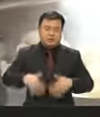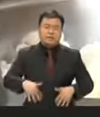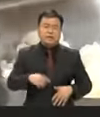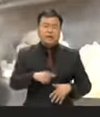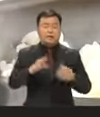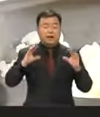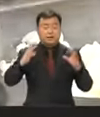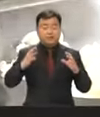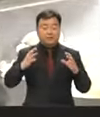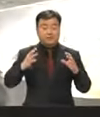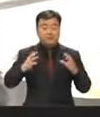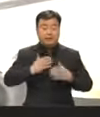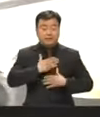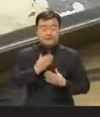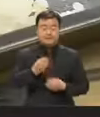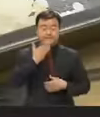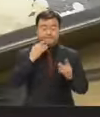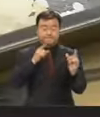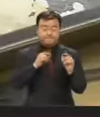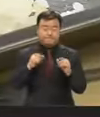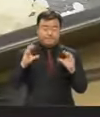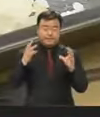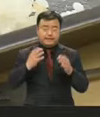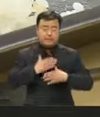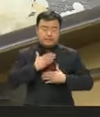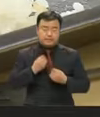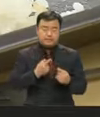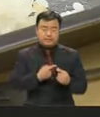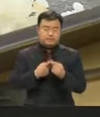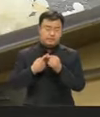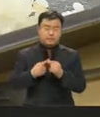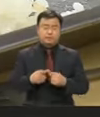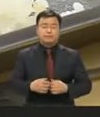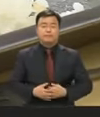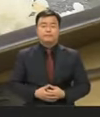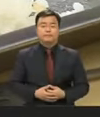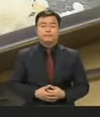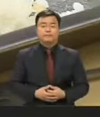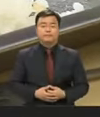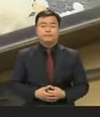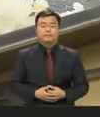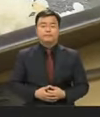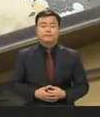안전한 먹거리는 아이 안전의 시작입니다. EBS 뉴스 최희연입니다.